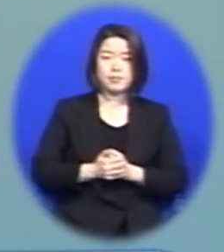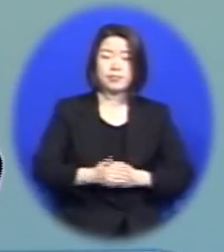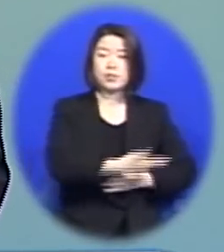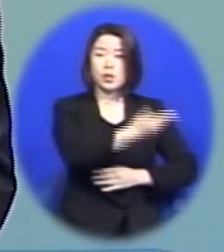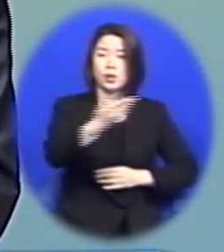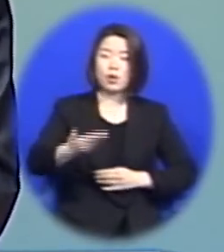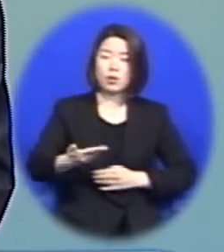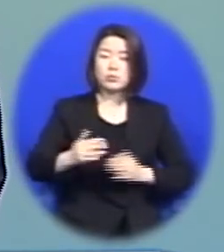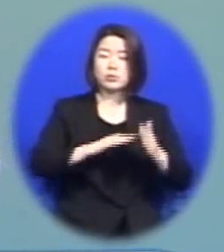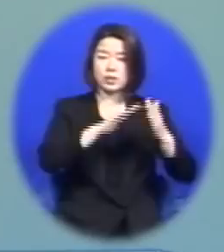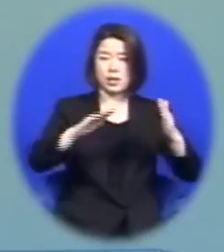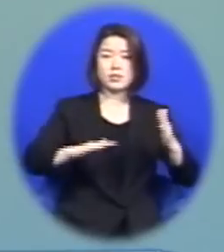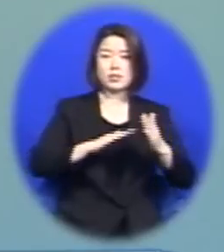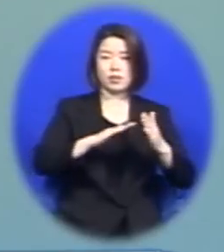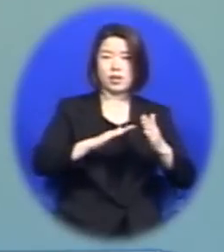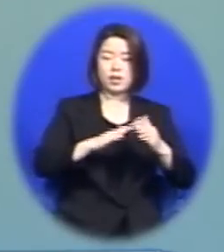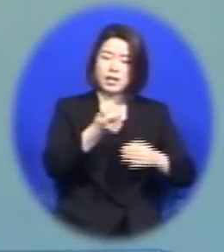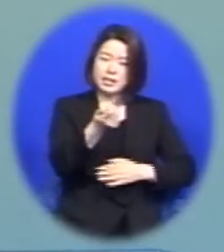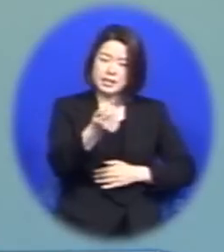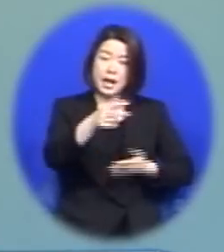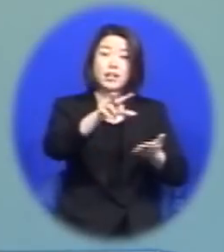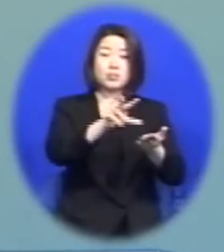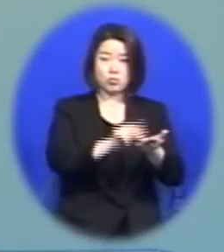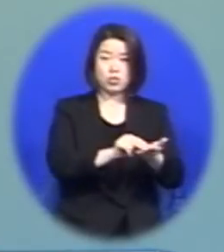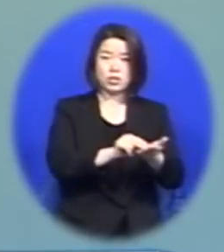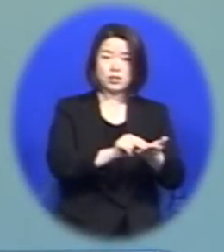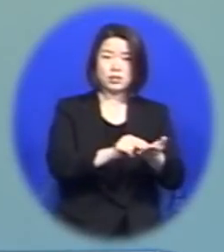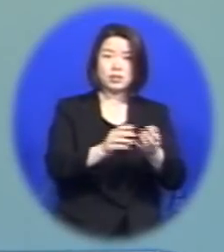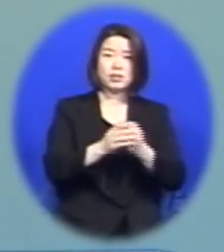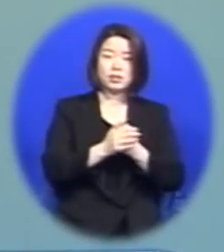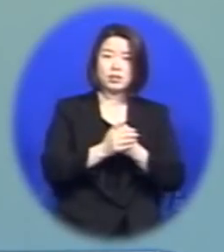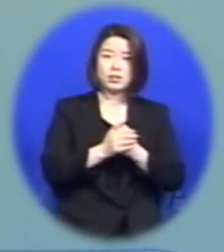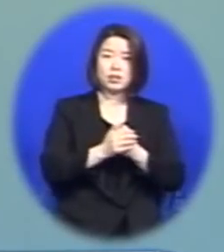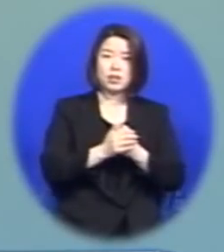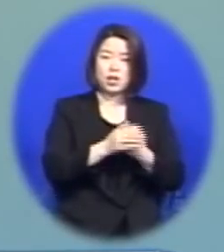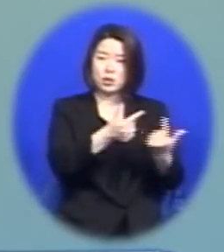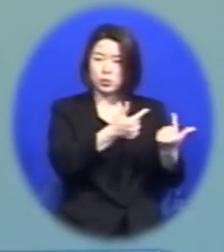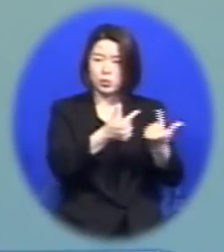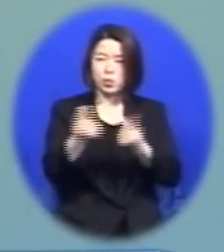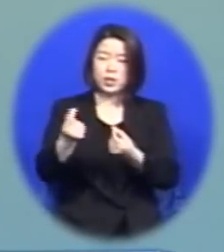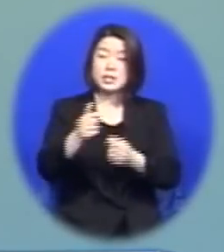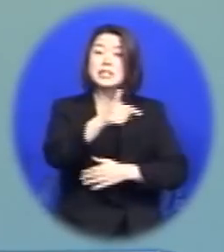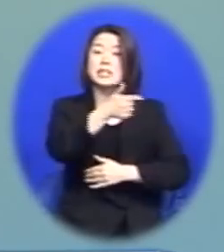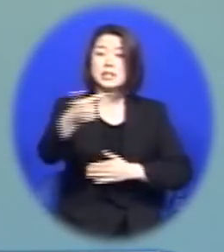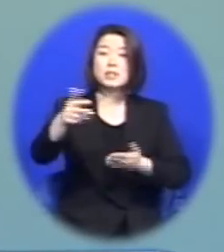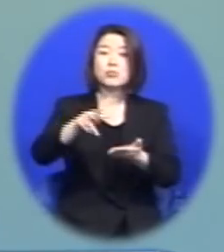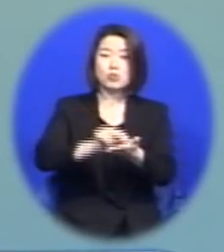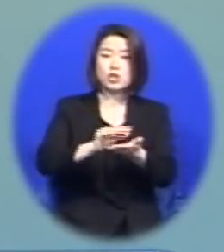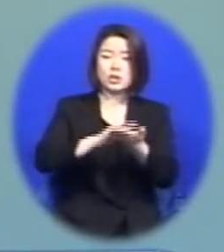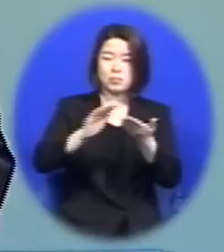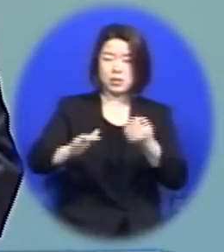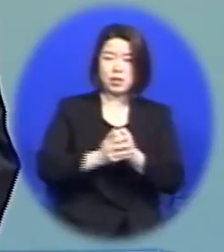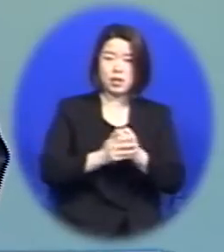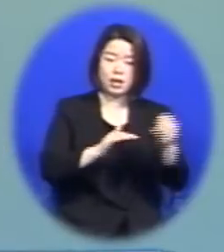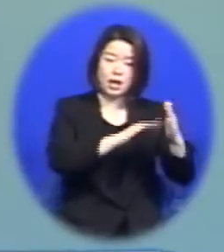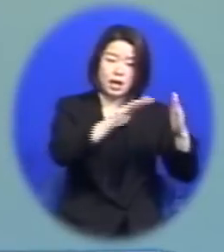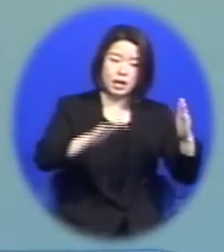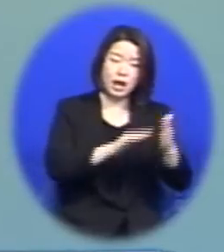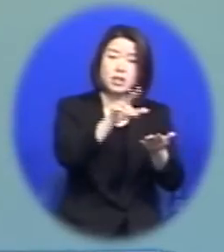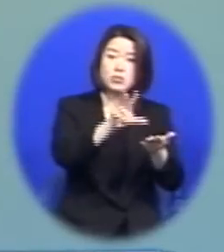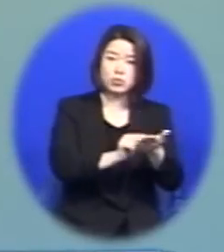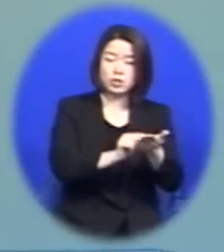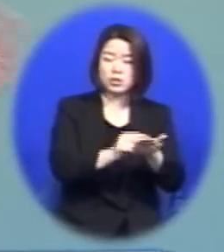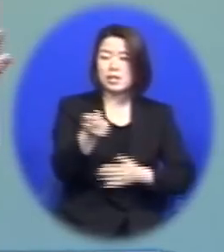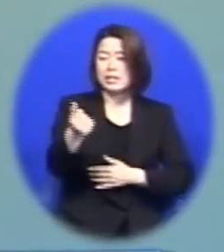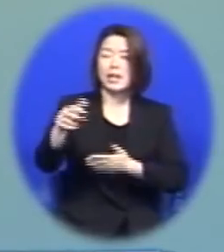여러분 여러분의 가정에 작은 문제는 한결같이 다 큰 죄입니다 가족 문제는 작은 문제가